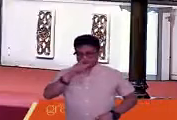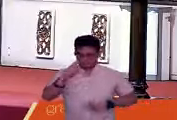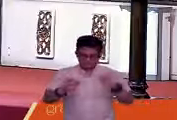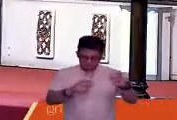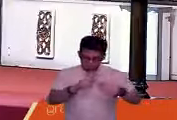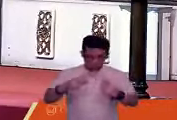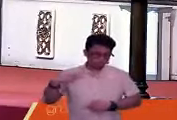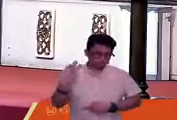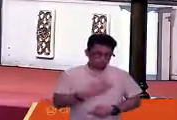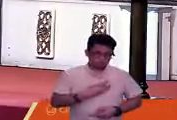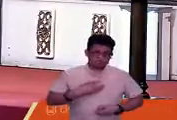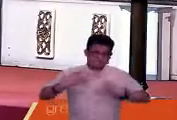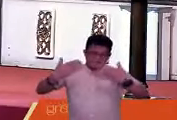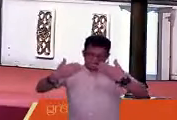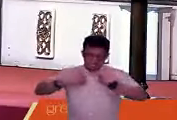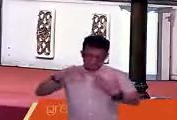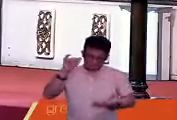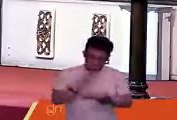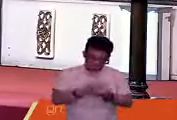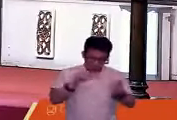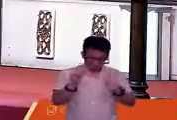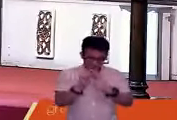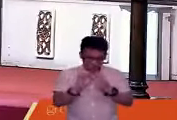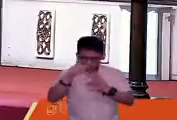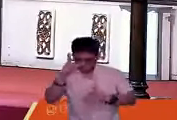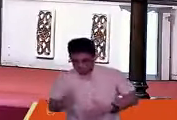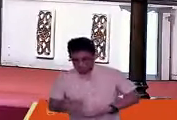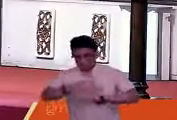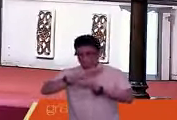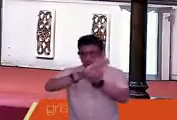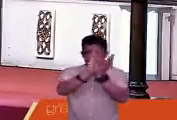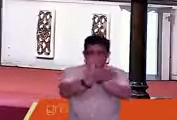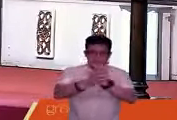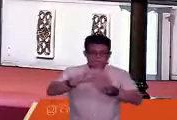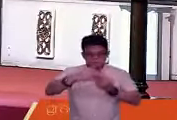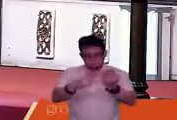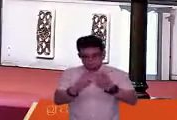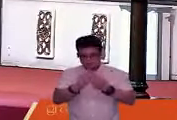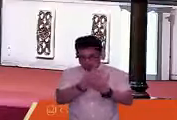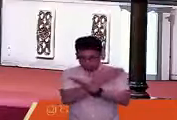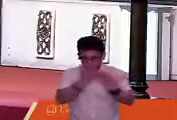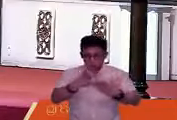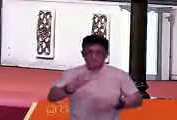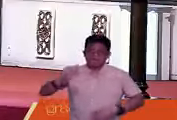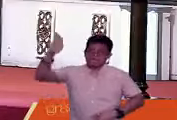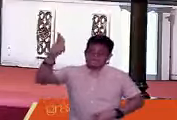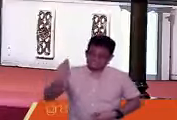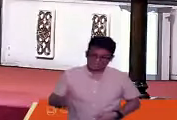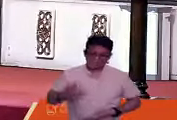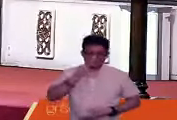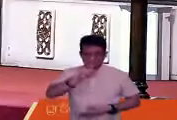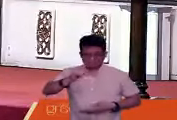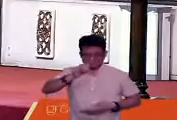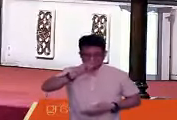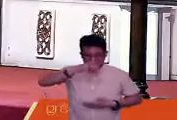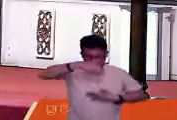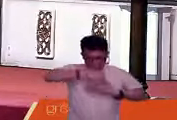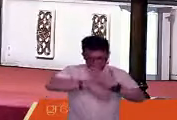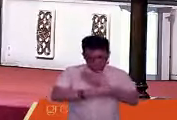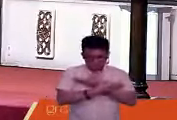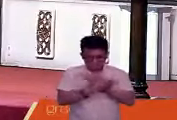basahon, imong ibutang sa imong kaugalingon, He becomes a part of you. Unya, tungod kay ang Ginoo, naa naman kanimo,